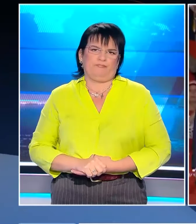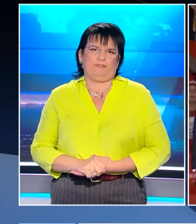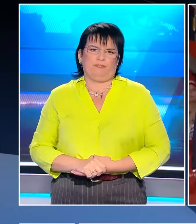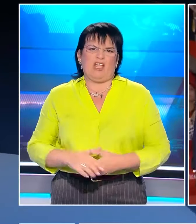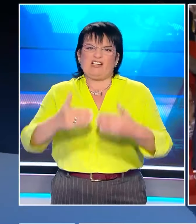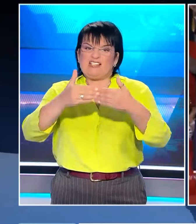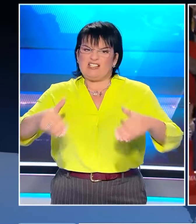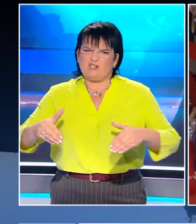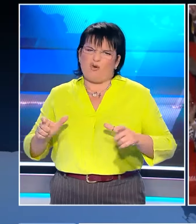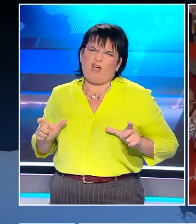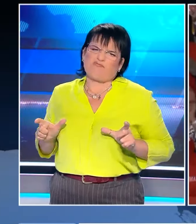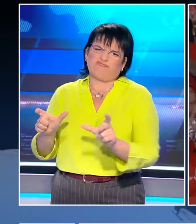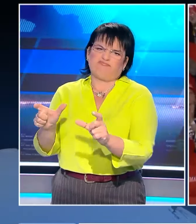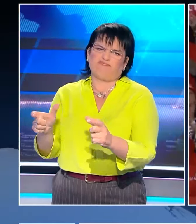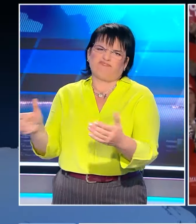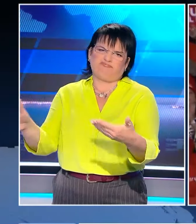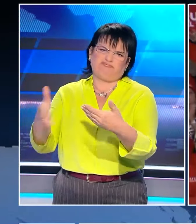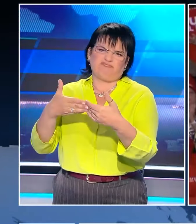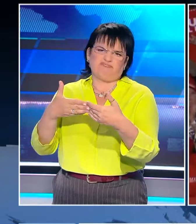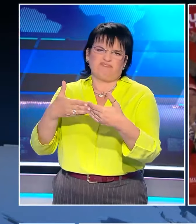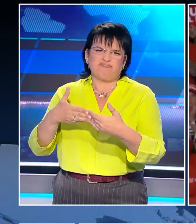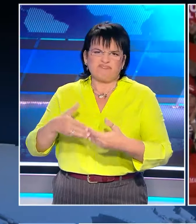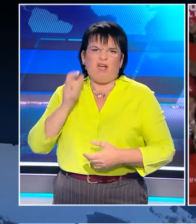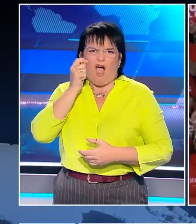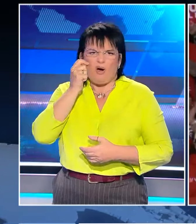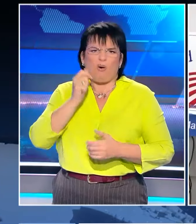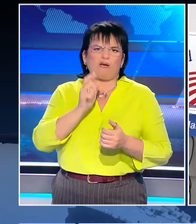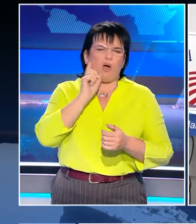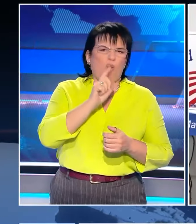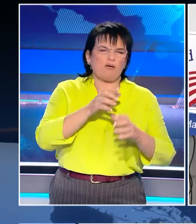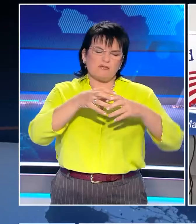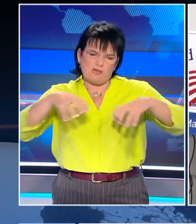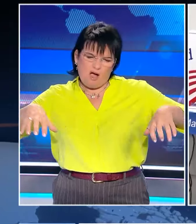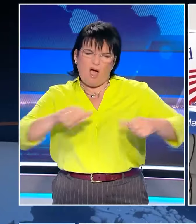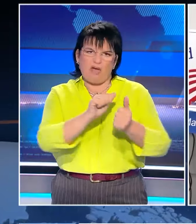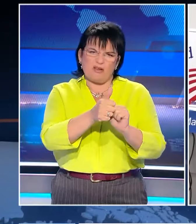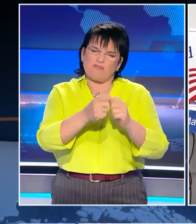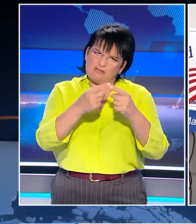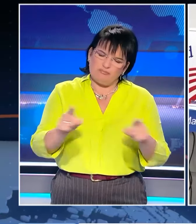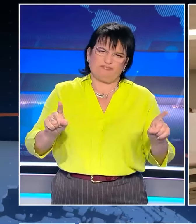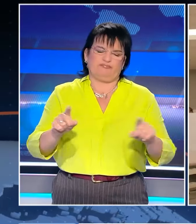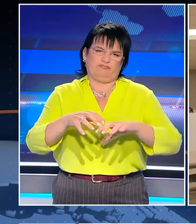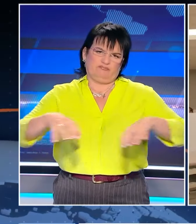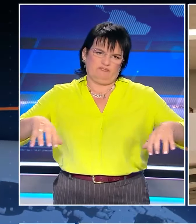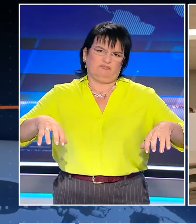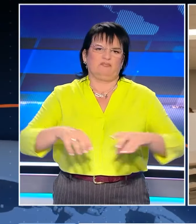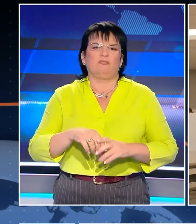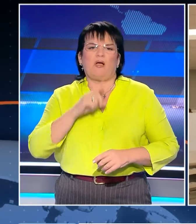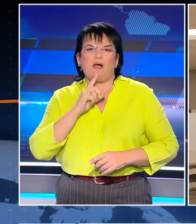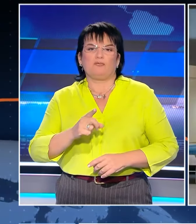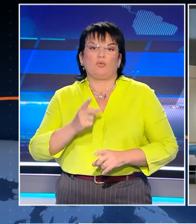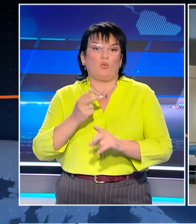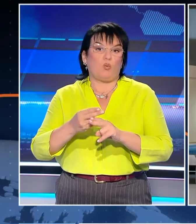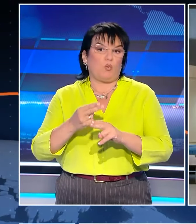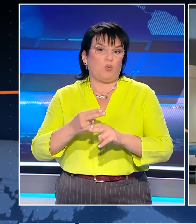He will close the border. He will keep the boys out of girls' sports. Μια υποστήριξη με ιδιαίτερη σημασία, καθώς αυτή η εκλογική